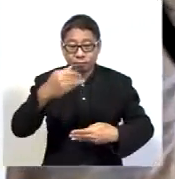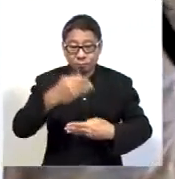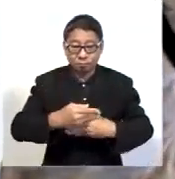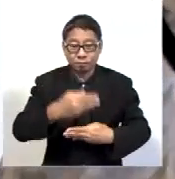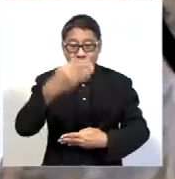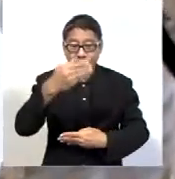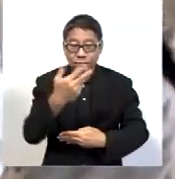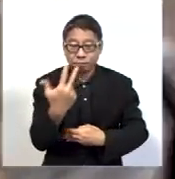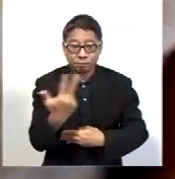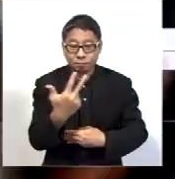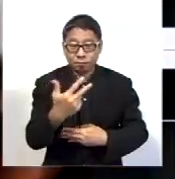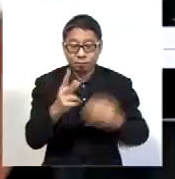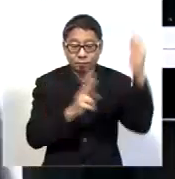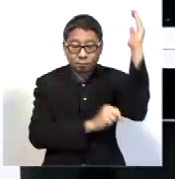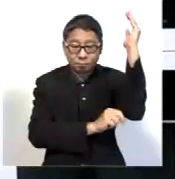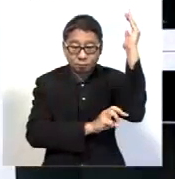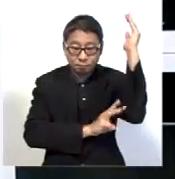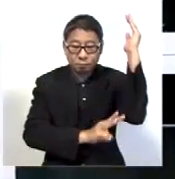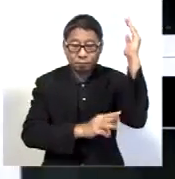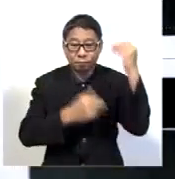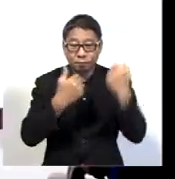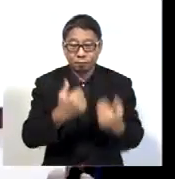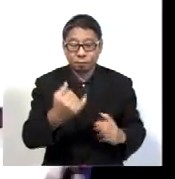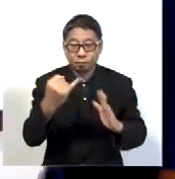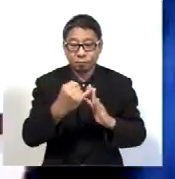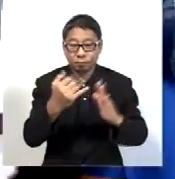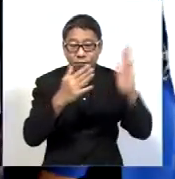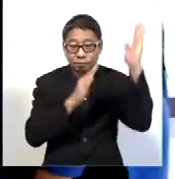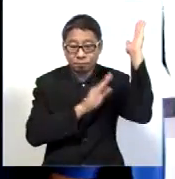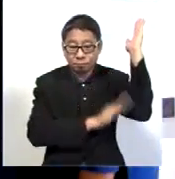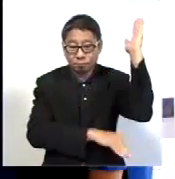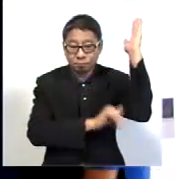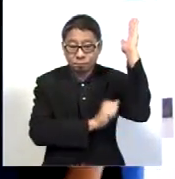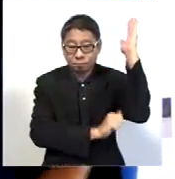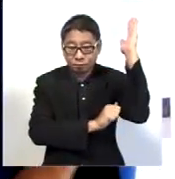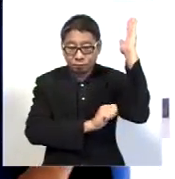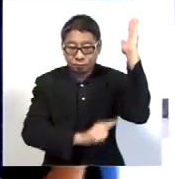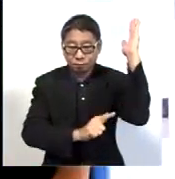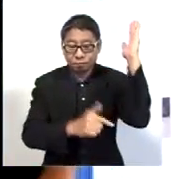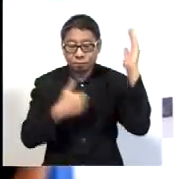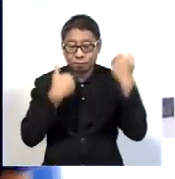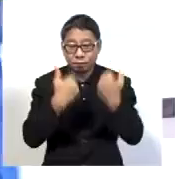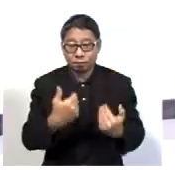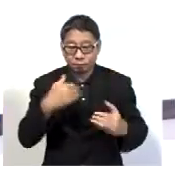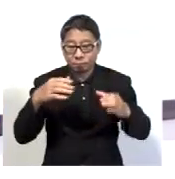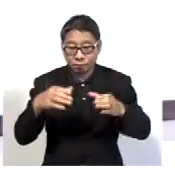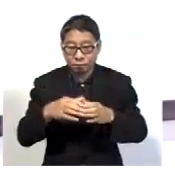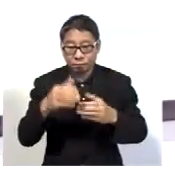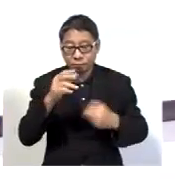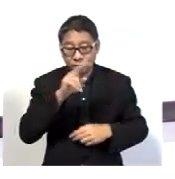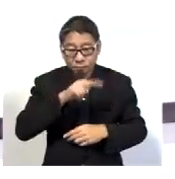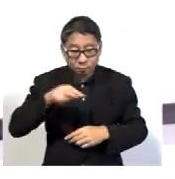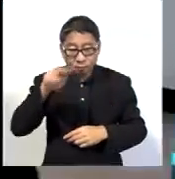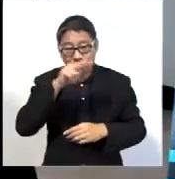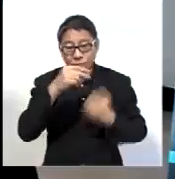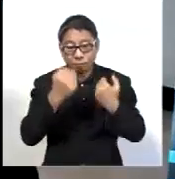านของจังหวัดนราธิวาสทั้งด่านพรมแดนตากใบสุไหงโกลกและบูเกตาจะมีทีมสอบสวนโรคระ